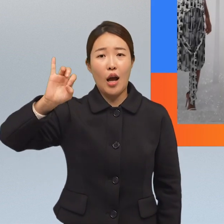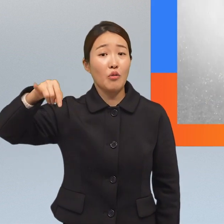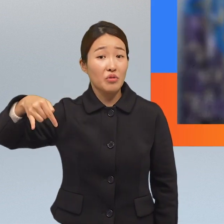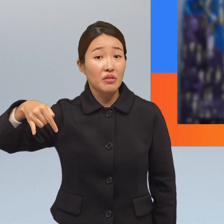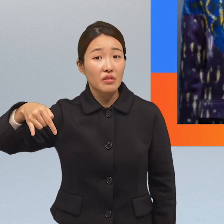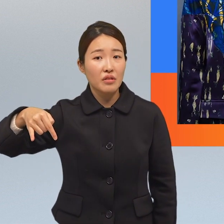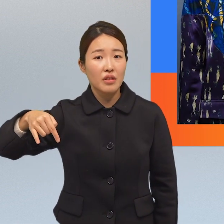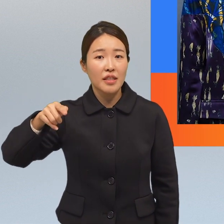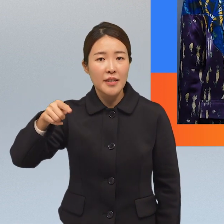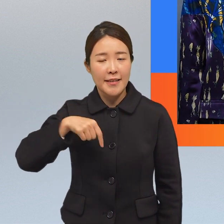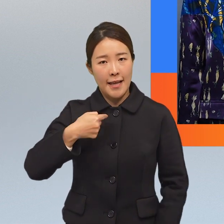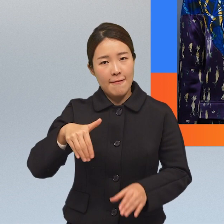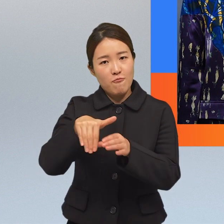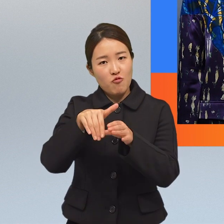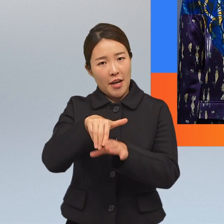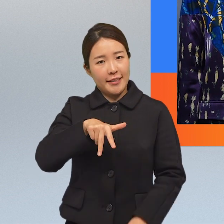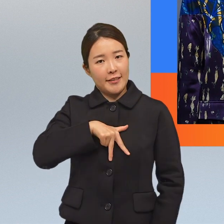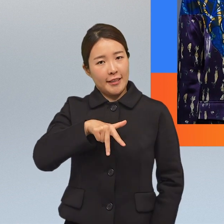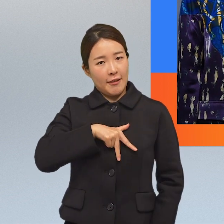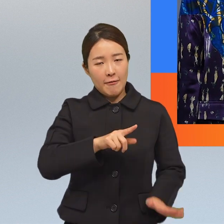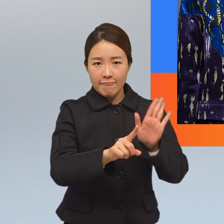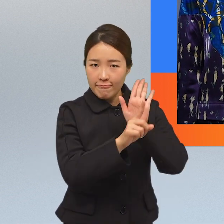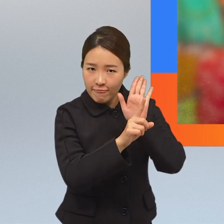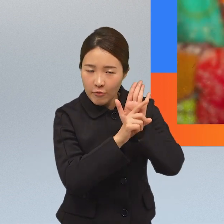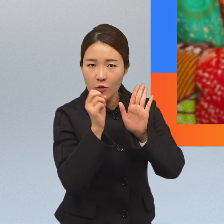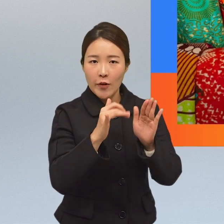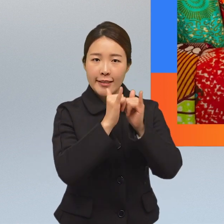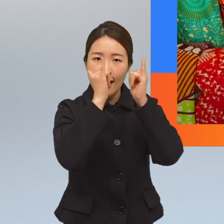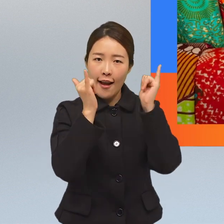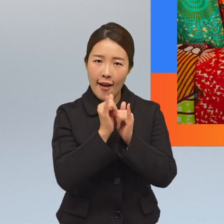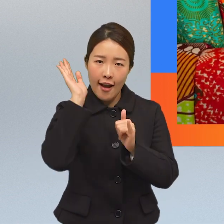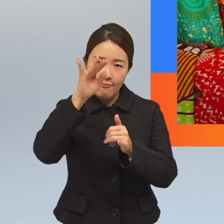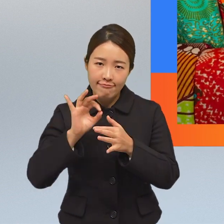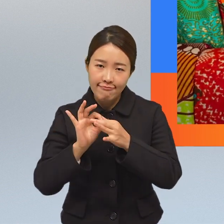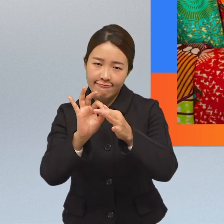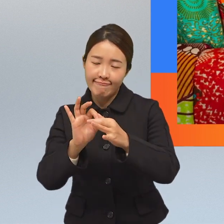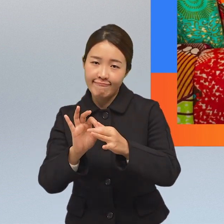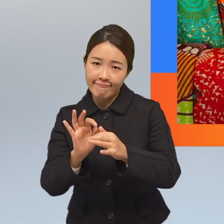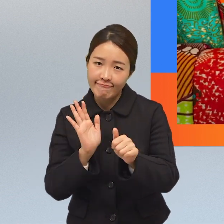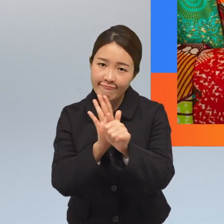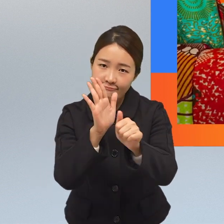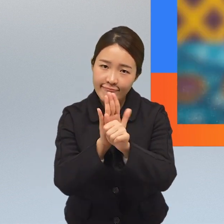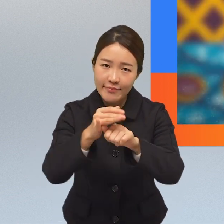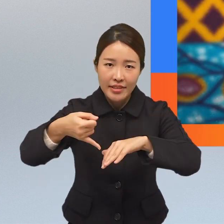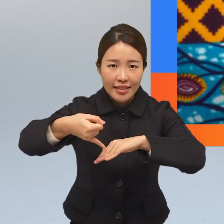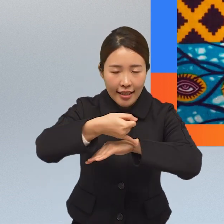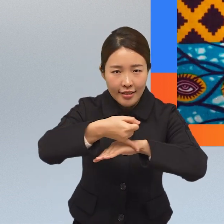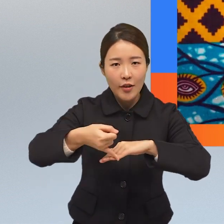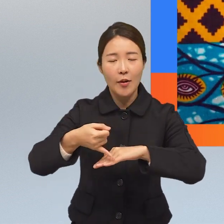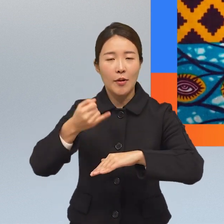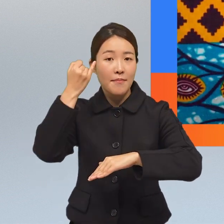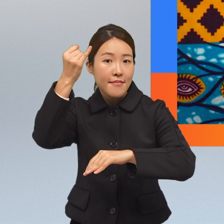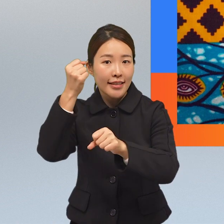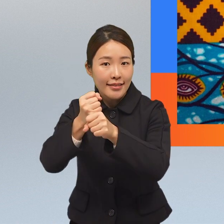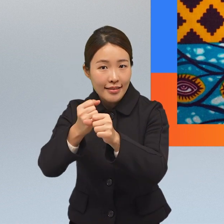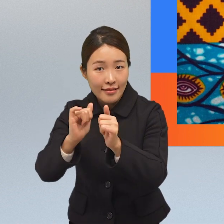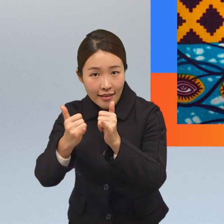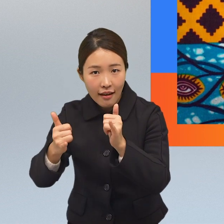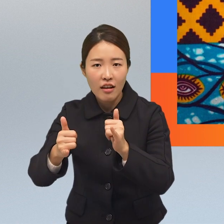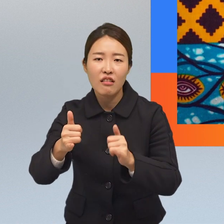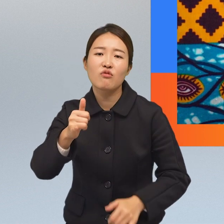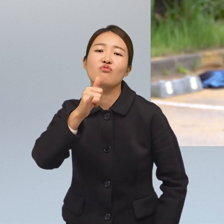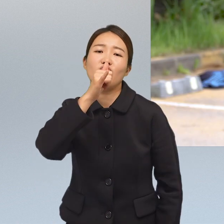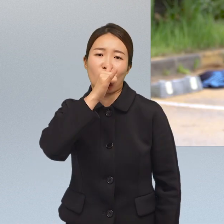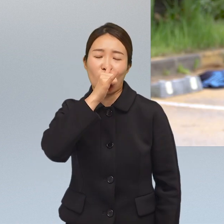정체성, 자기 문화의 정체성을 살려서 사회에 지속 가능한 기여를 하시는 디자이너 분들이나 창작자 분들도